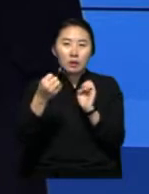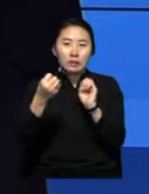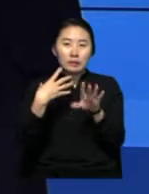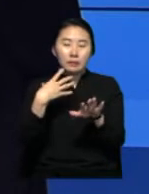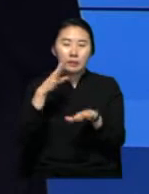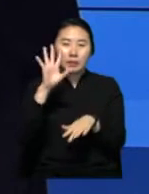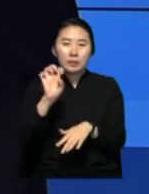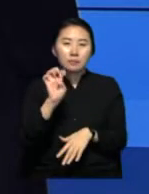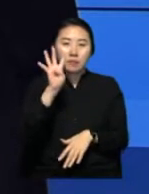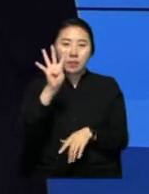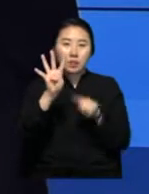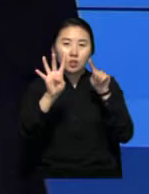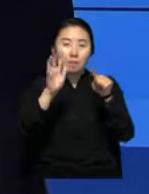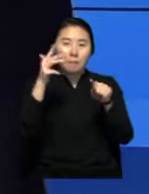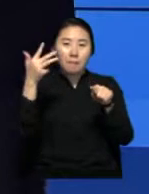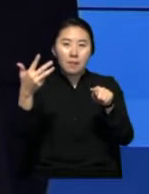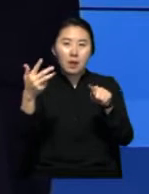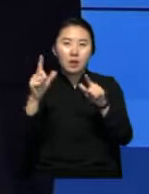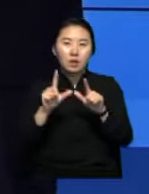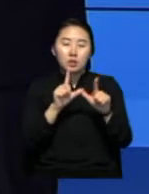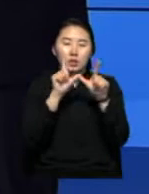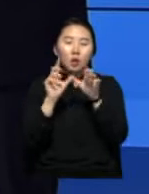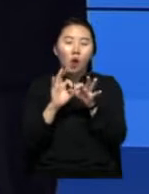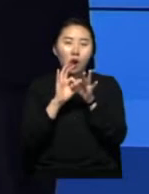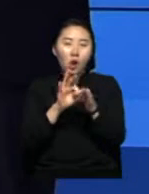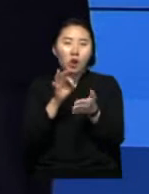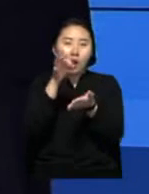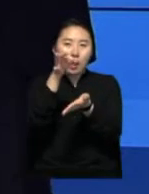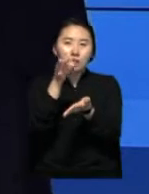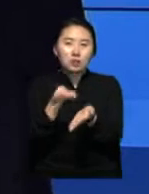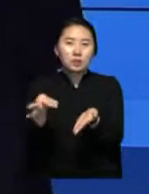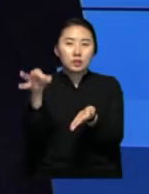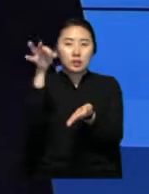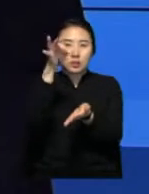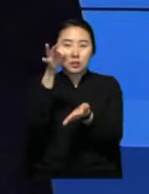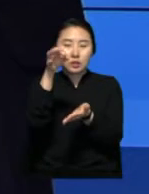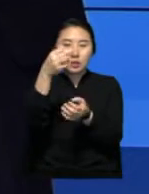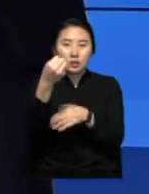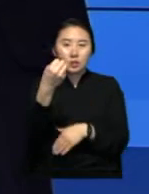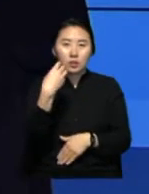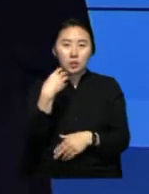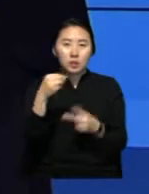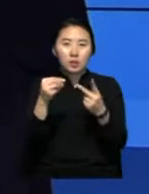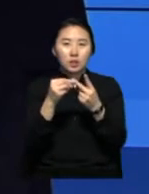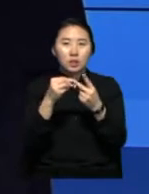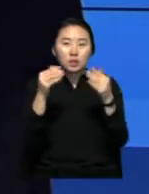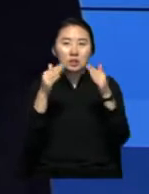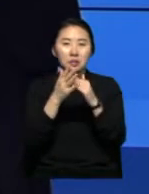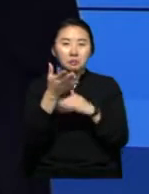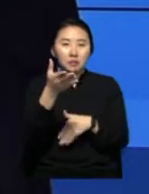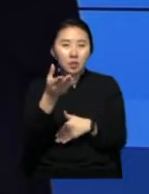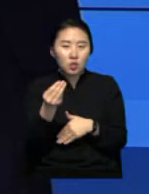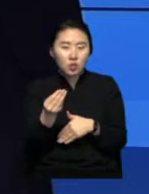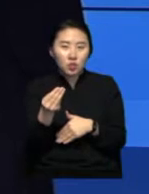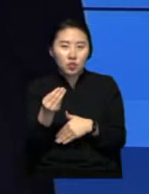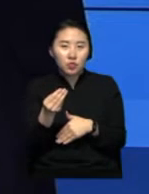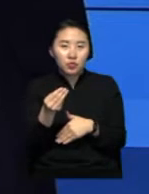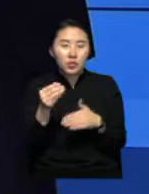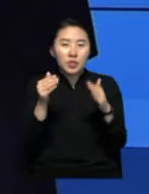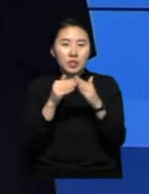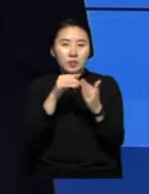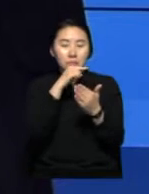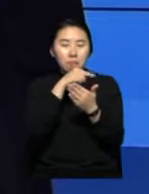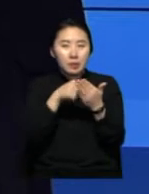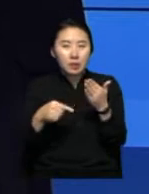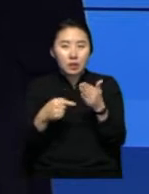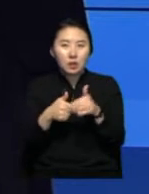응답자의 44.8%가 생활 관련 물가 상승이라고 답했습니다. 2위는 주택 대출과 가계비 증가를